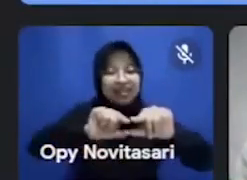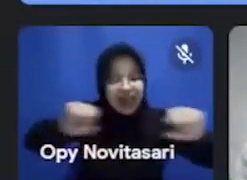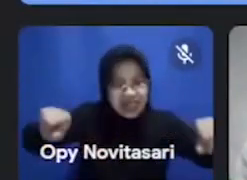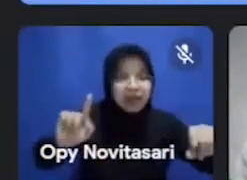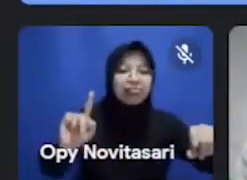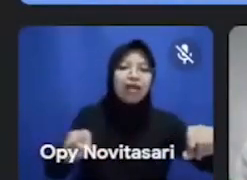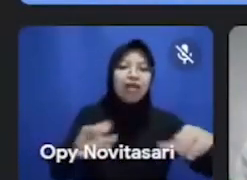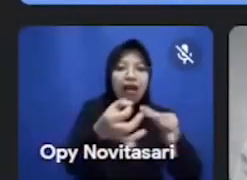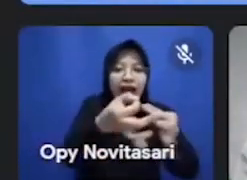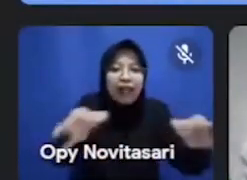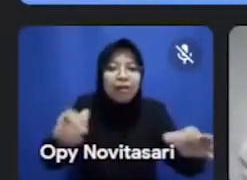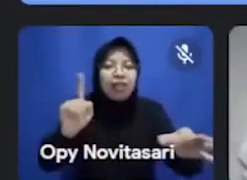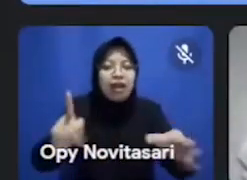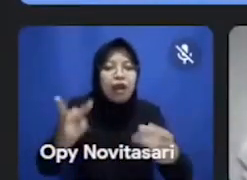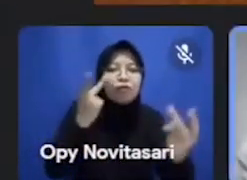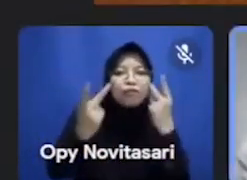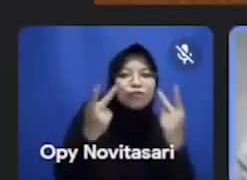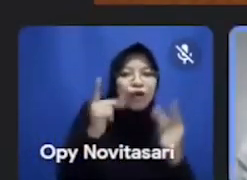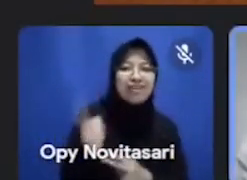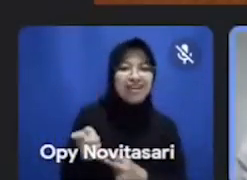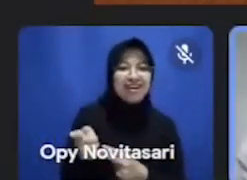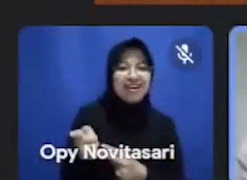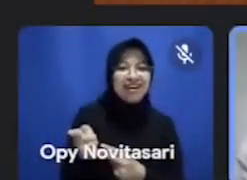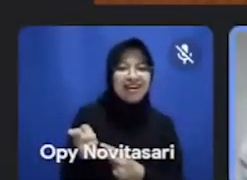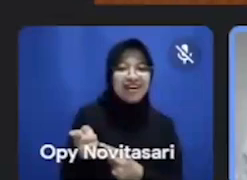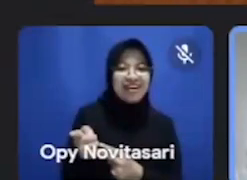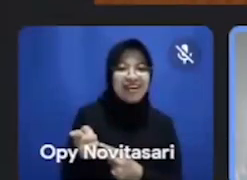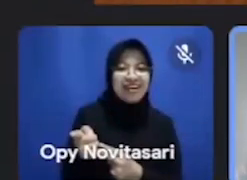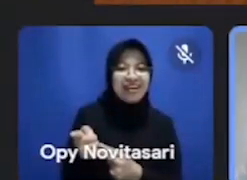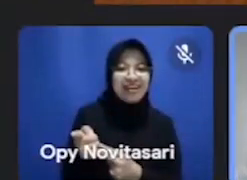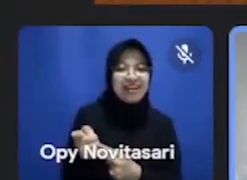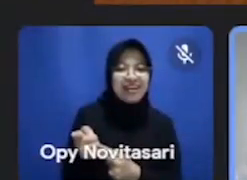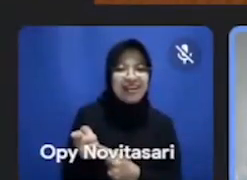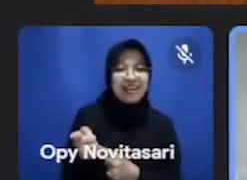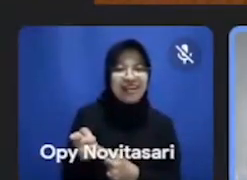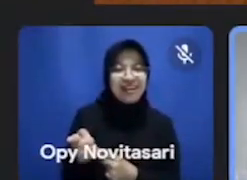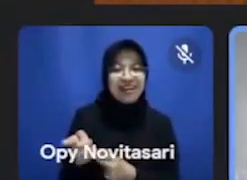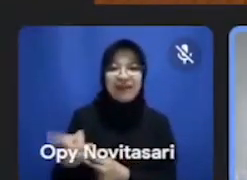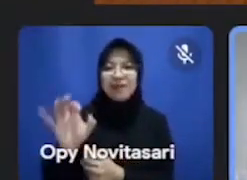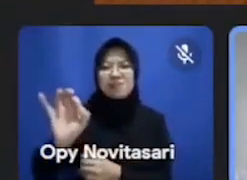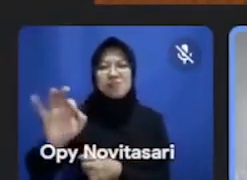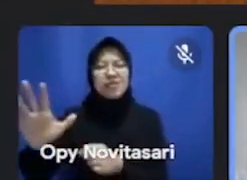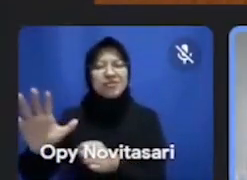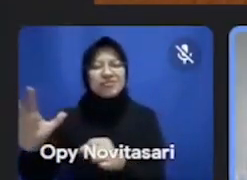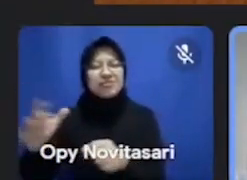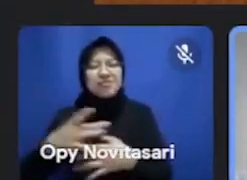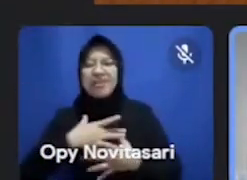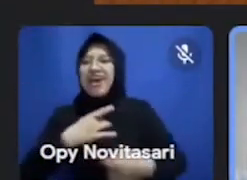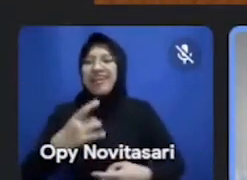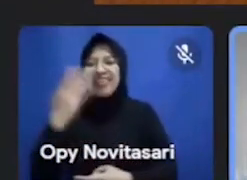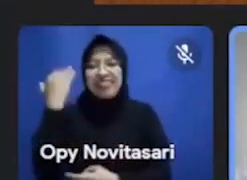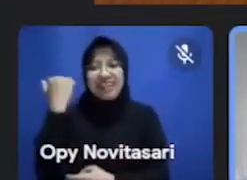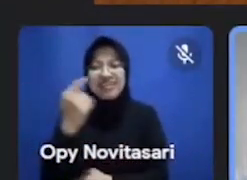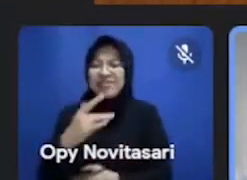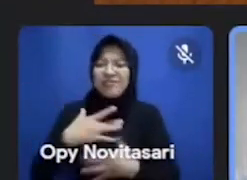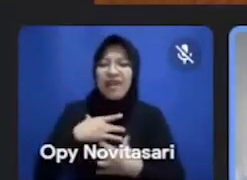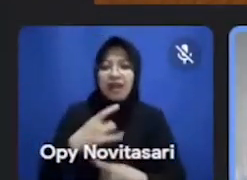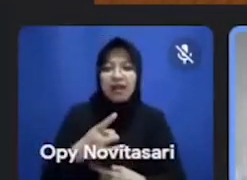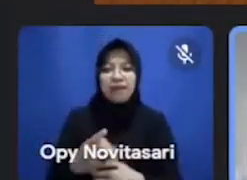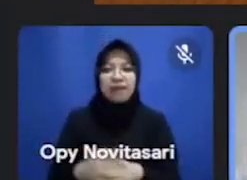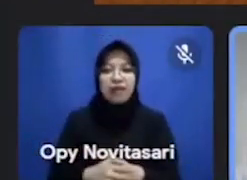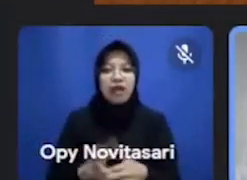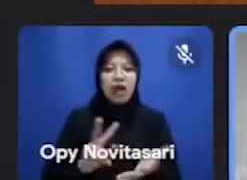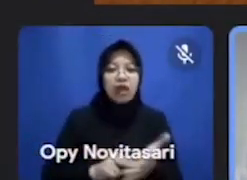strategi Makasih Mas ya saya pikir cukup menarik ya di mana ternyata ada